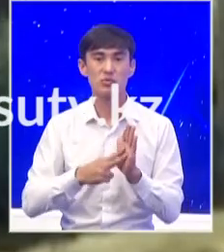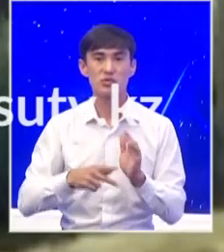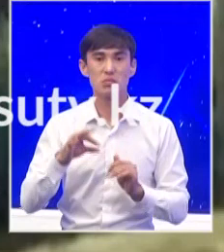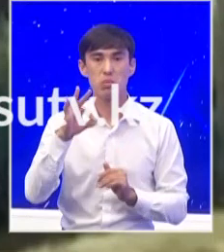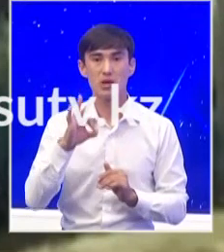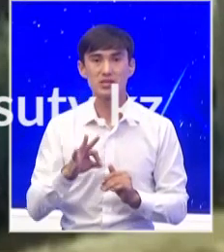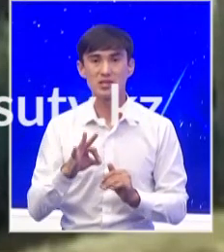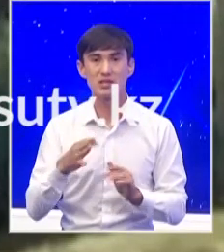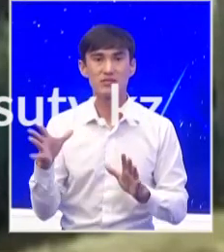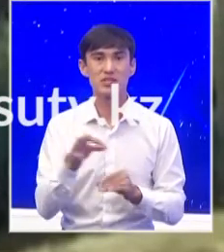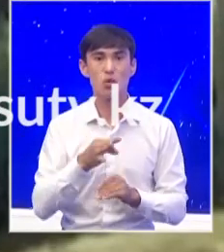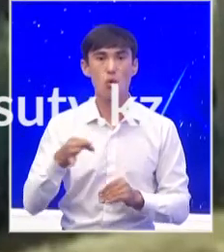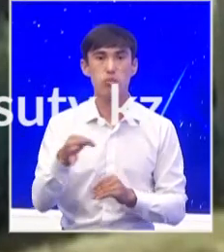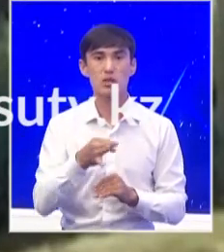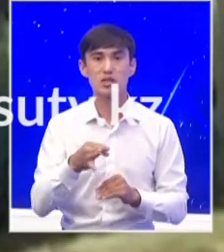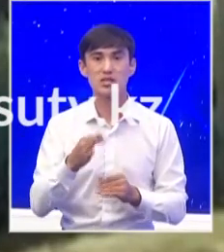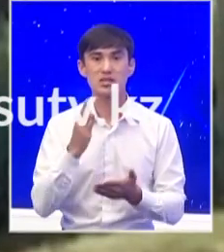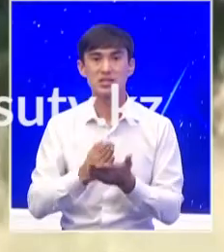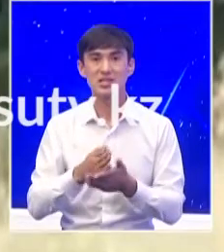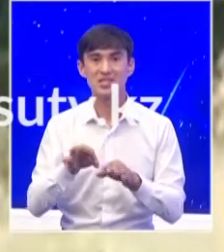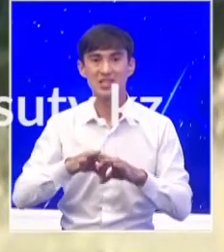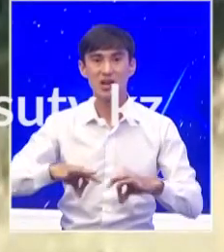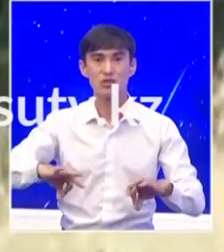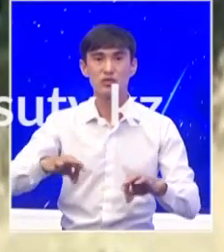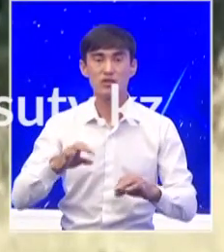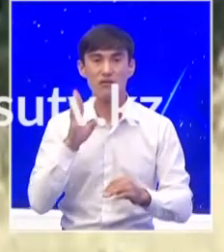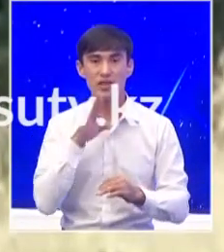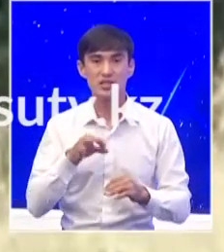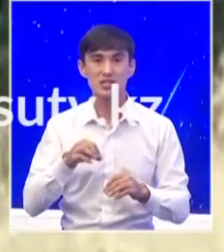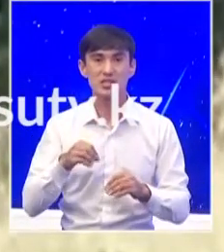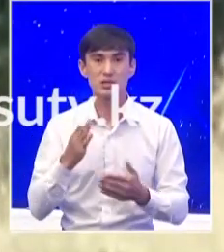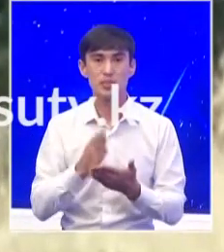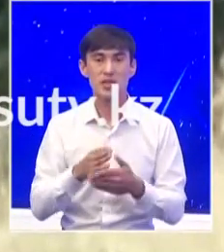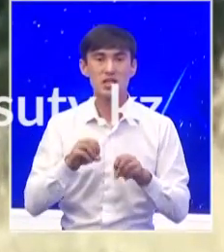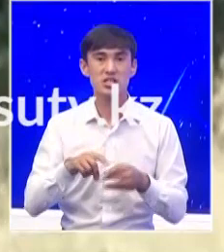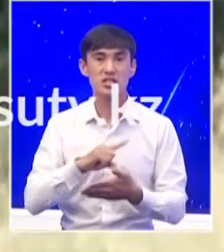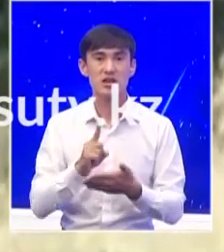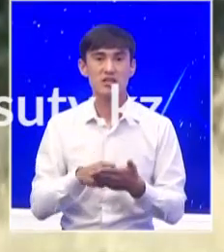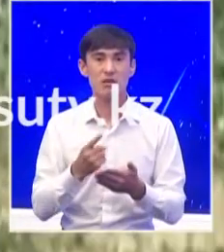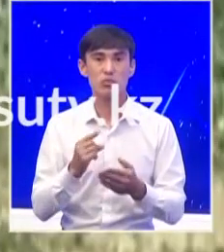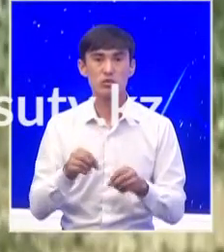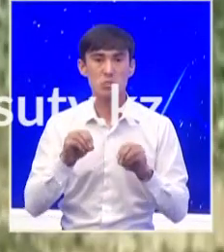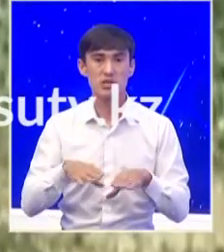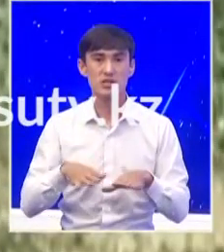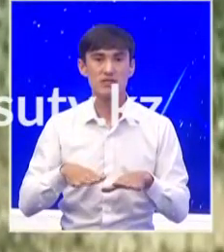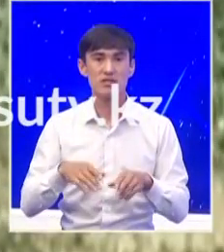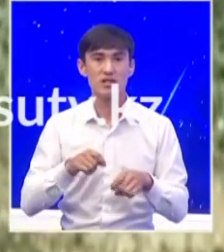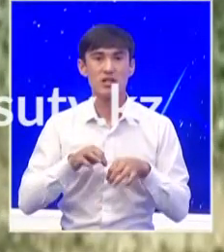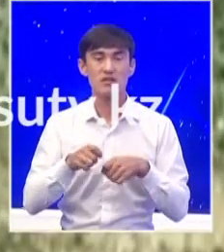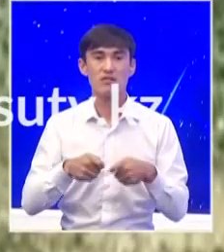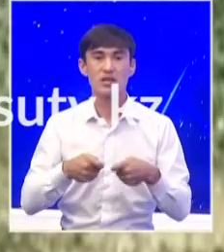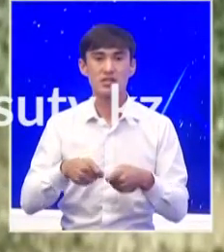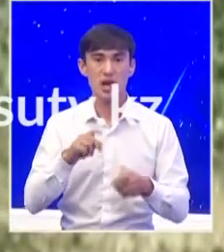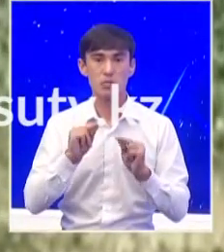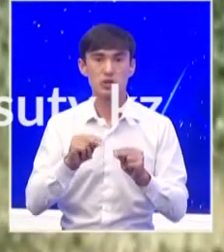80% всей области имеют централизованное водоснабжение. Решить повсеместно этот вопрос местные власти обещают к